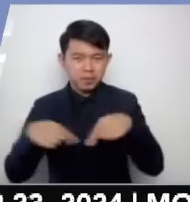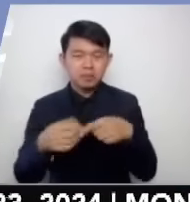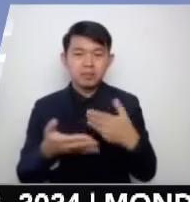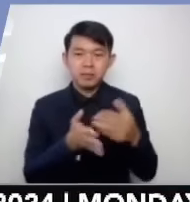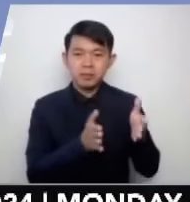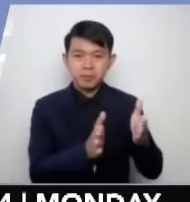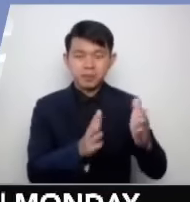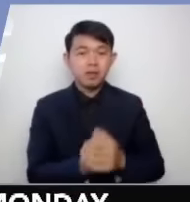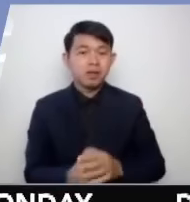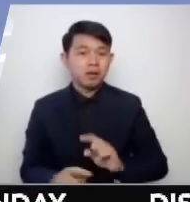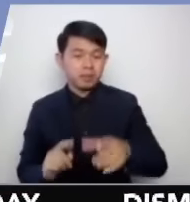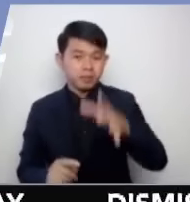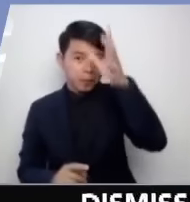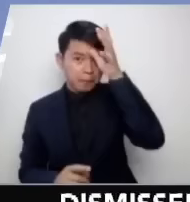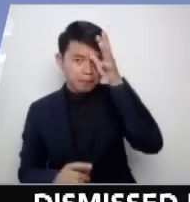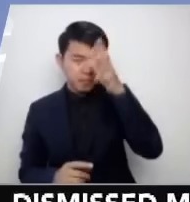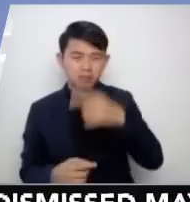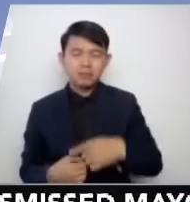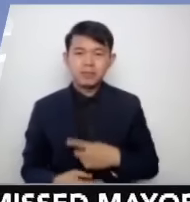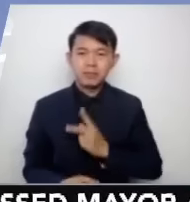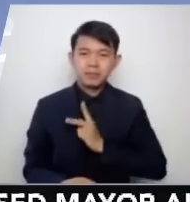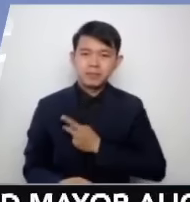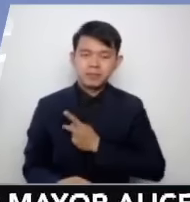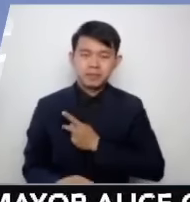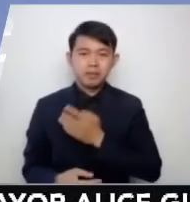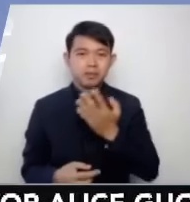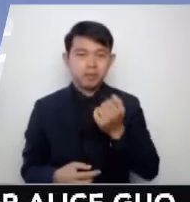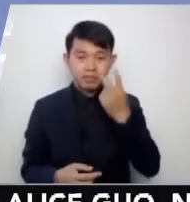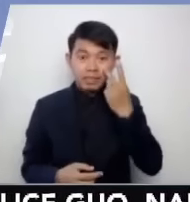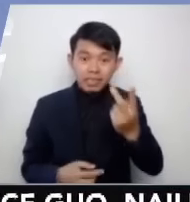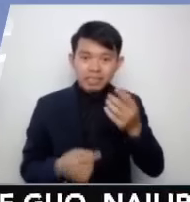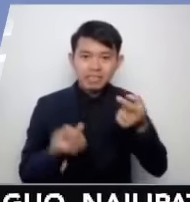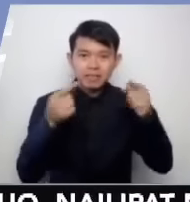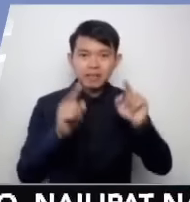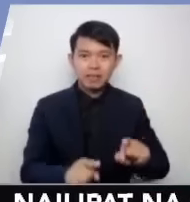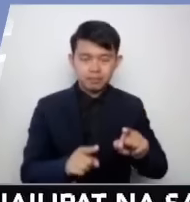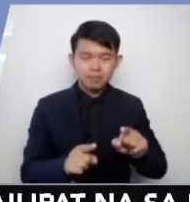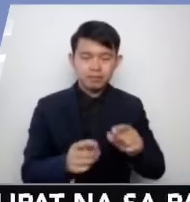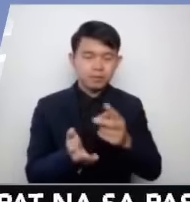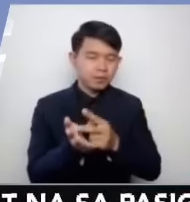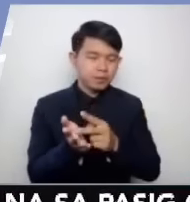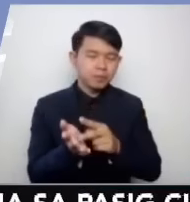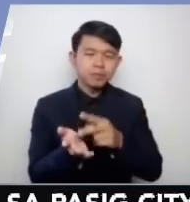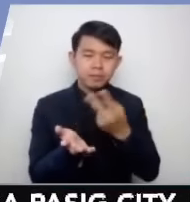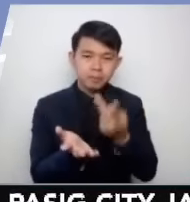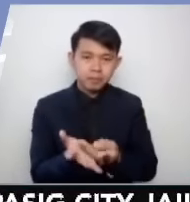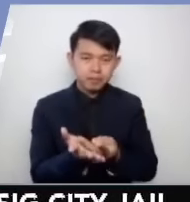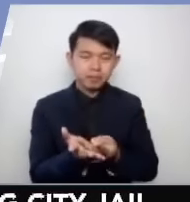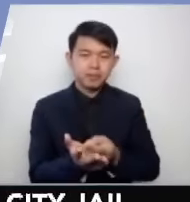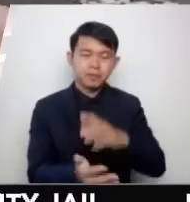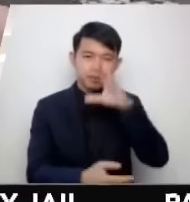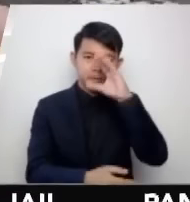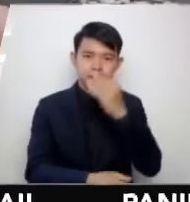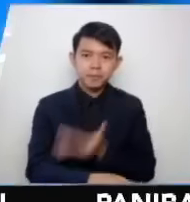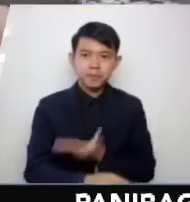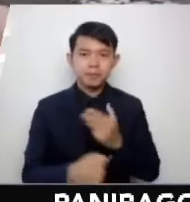kanyang tatay na napadaan noon sa lugar at nakita mismo ang anak. Balitang hatid ni EJ Gomez.